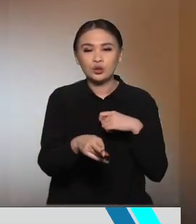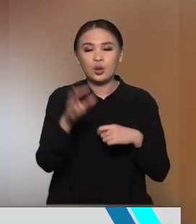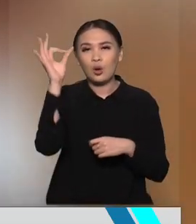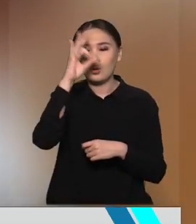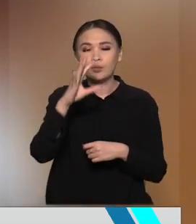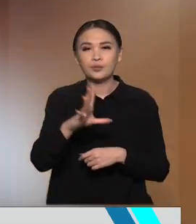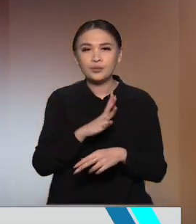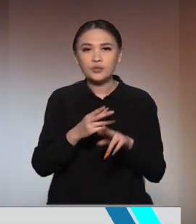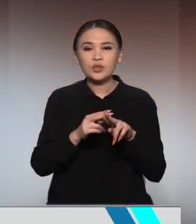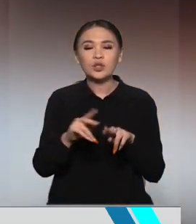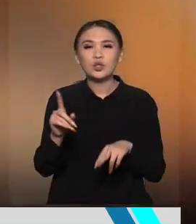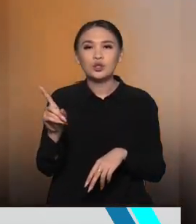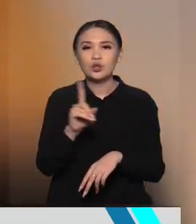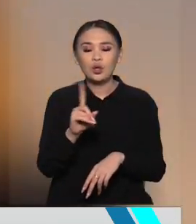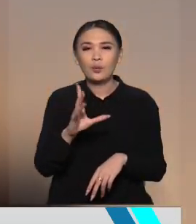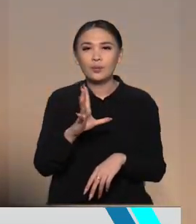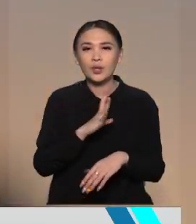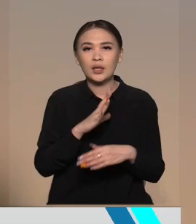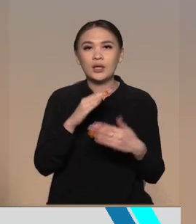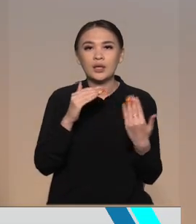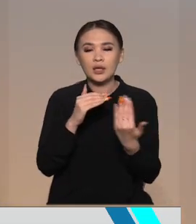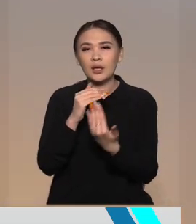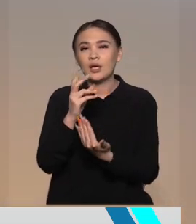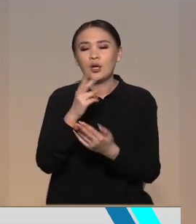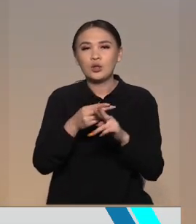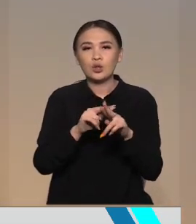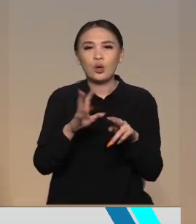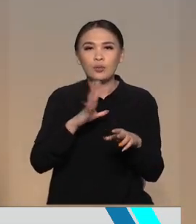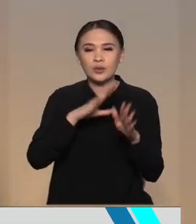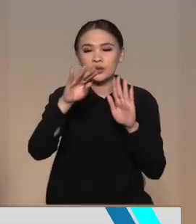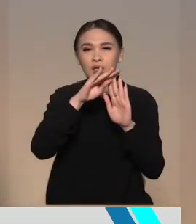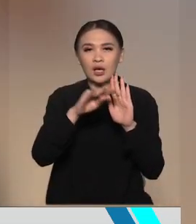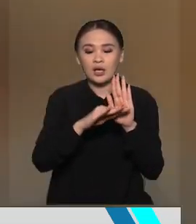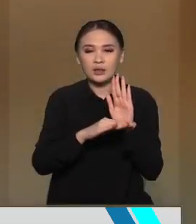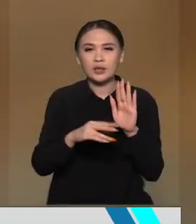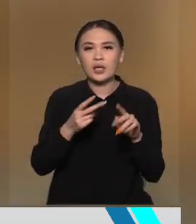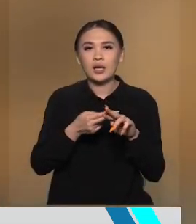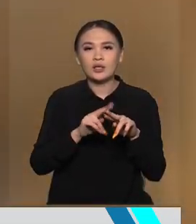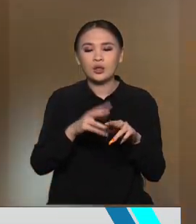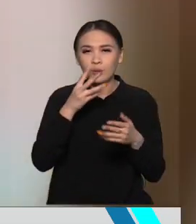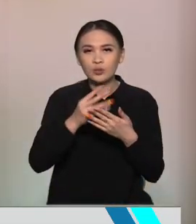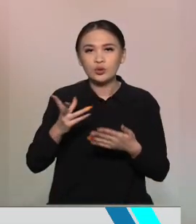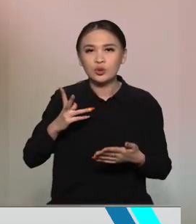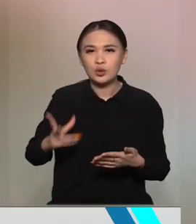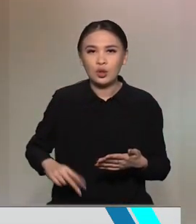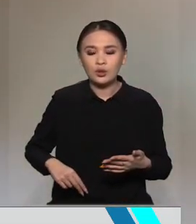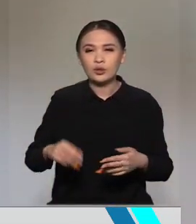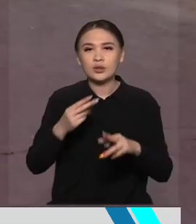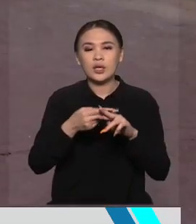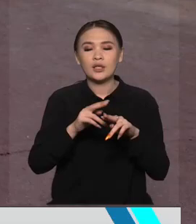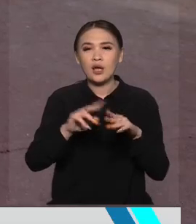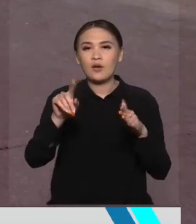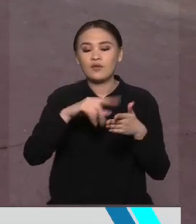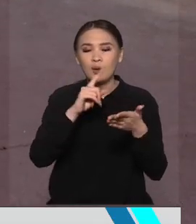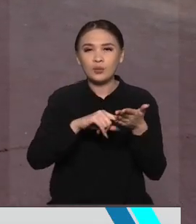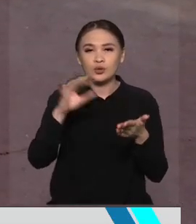Тулиновых. При том, что Елена немка, а Иван еврей, это не мешало им сделать традиционный обряд разрезания пут своей дочери Тея. Вопроса и